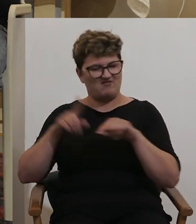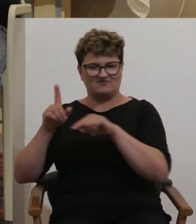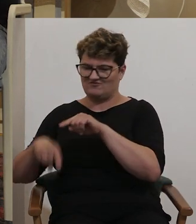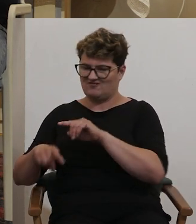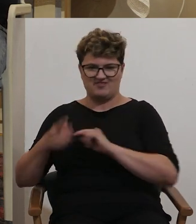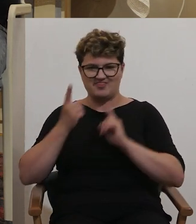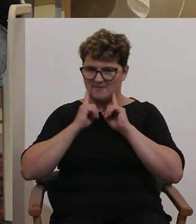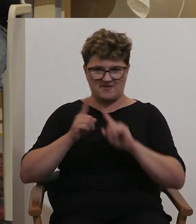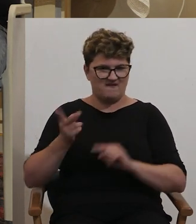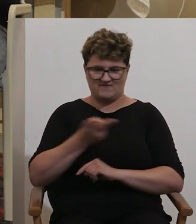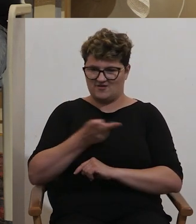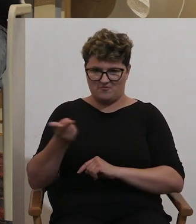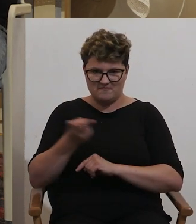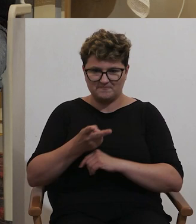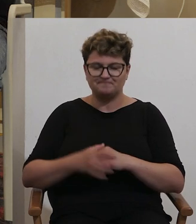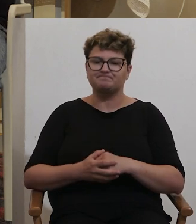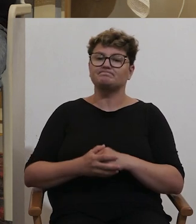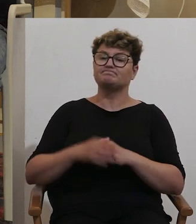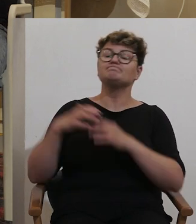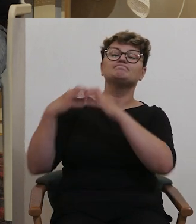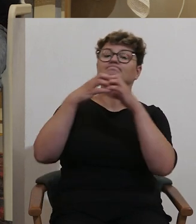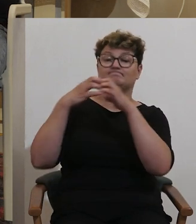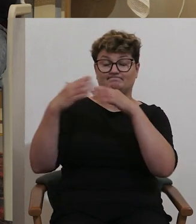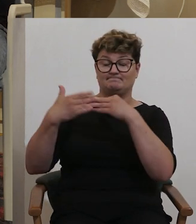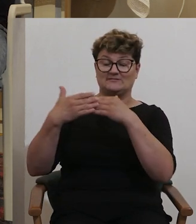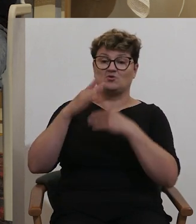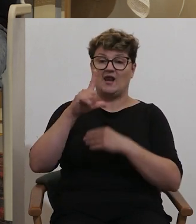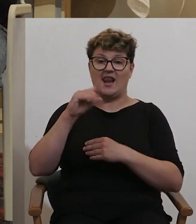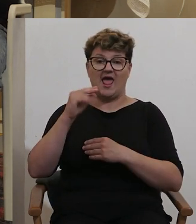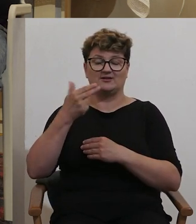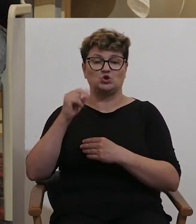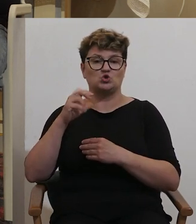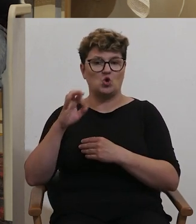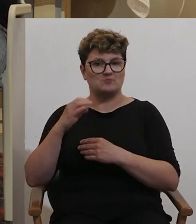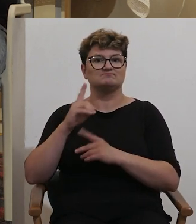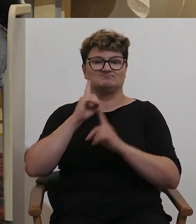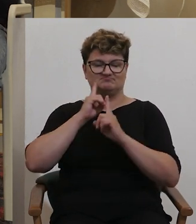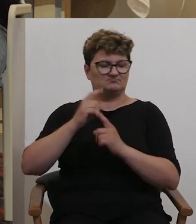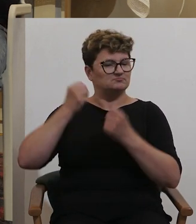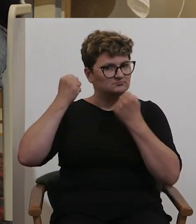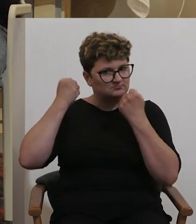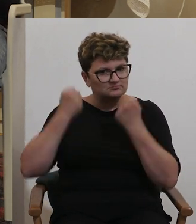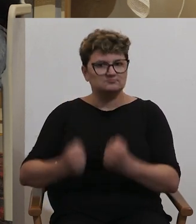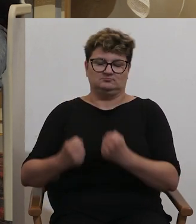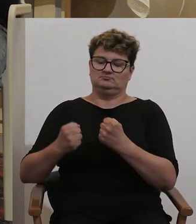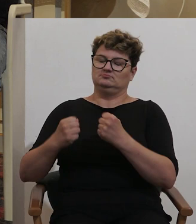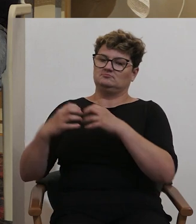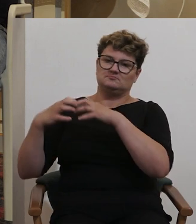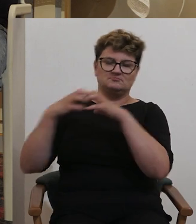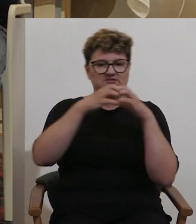nieprawdziwe. Bitwa pod Lenino, proszę Państwa, była jedną z cięższych